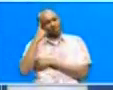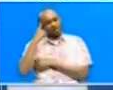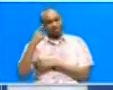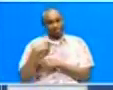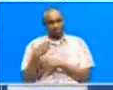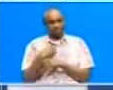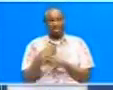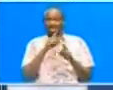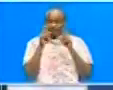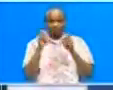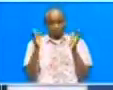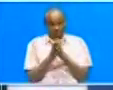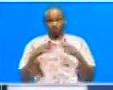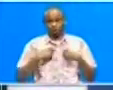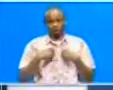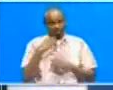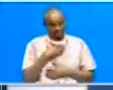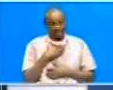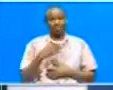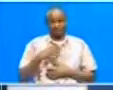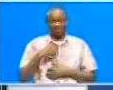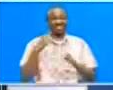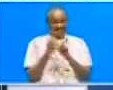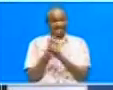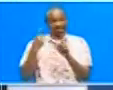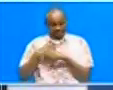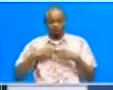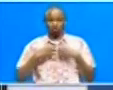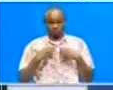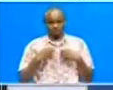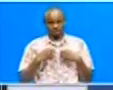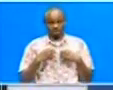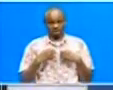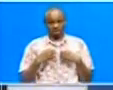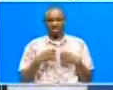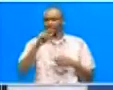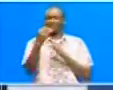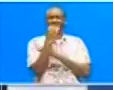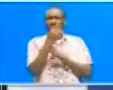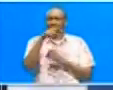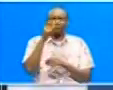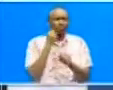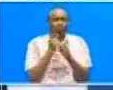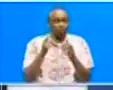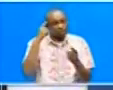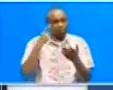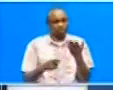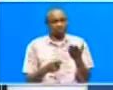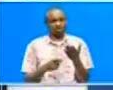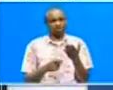pals waliniinterview kuhusiana na mavazi yangu. Mimi ni mwanamitindo ambaye na utangazaji. Na waliuliza kitu gani ambao unaazimia. Nilisema